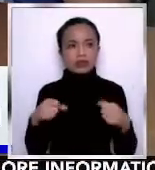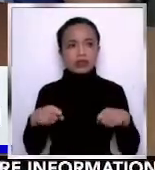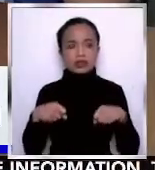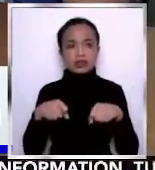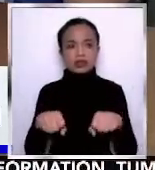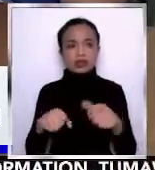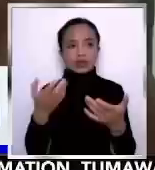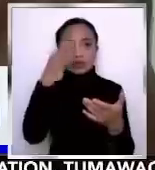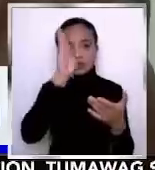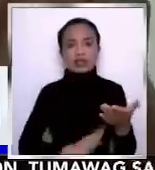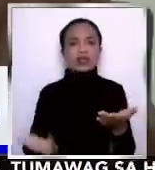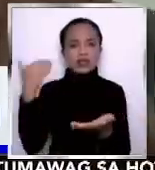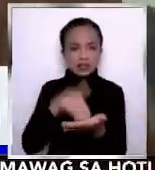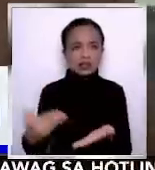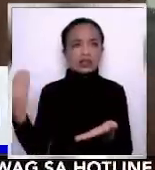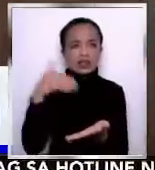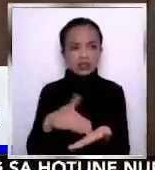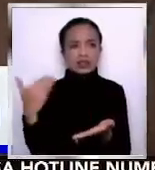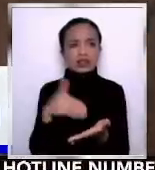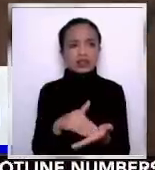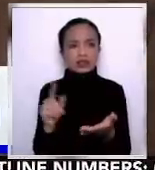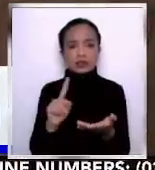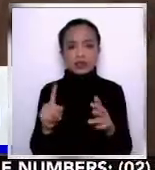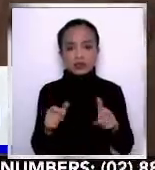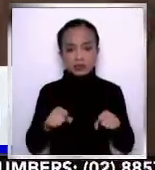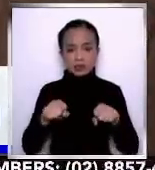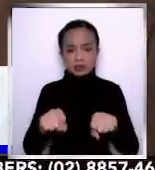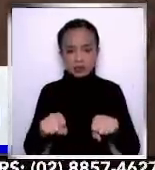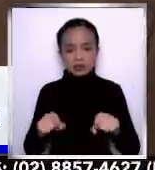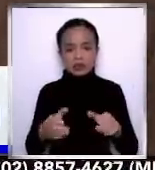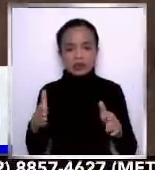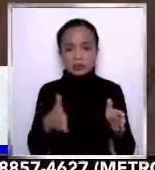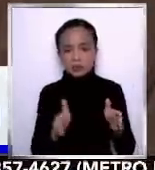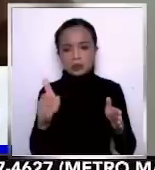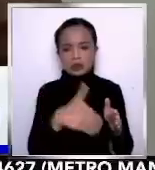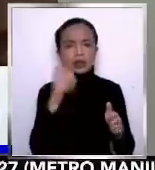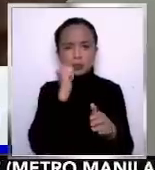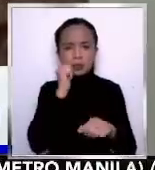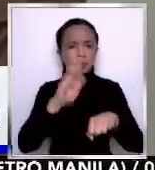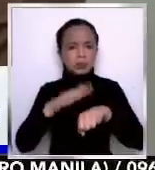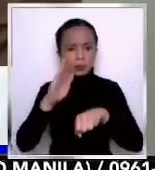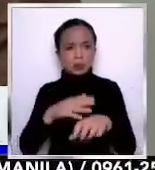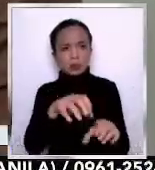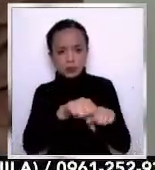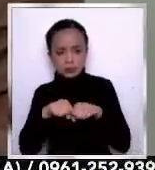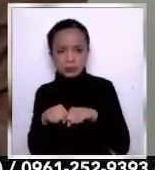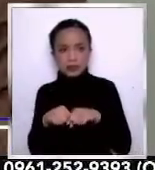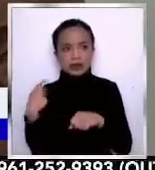na paulit-ulit anilang nagka-counterflow sa EDSA at paulit-ulit din nilang sinisita ang hinatak nila. Sisitahin po namin